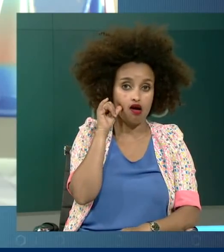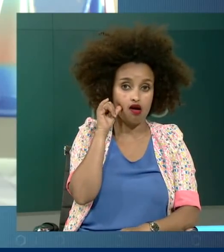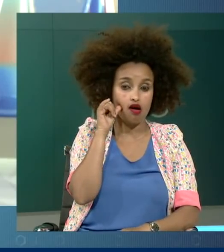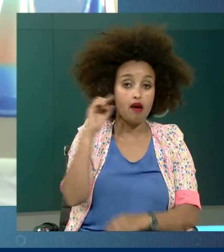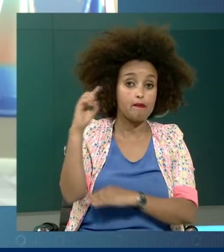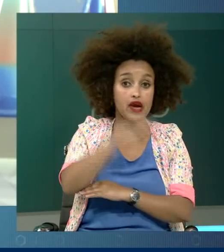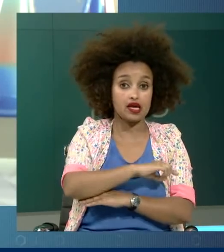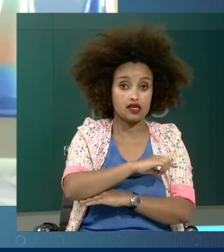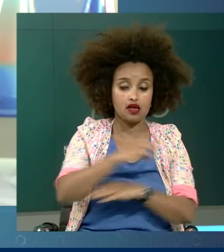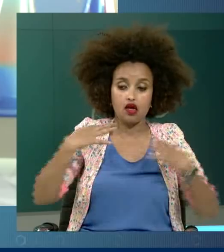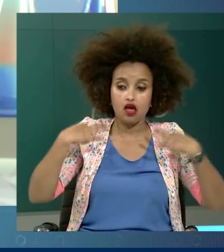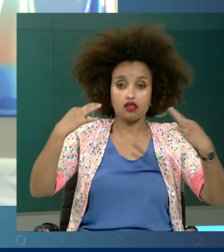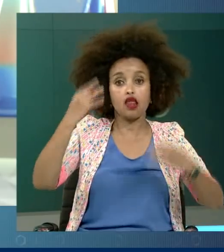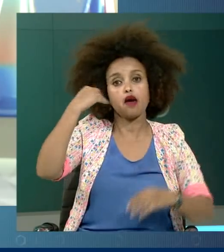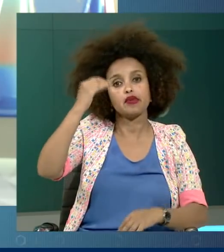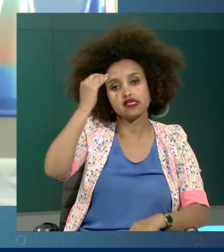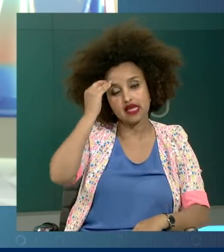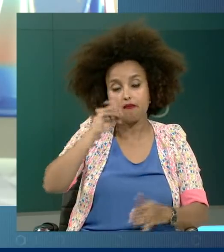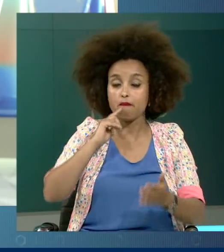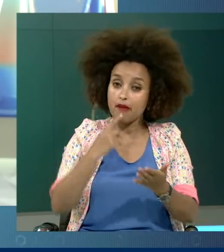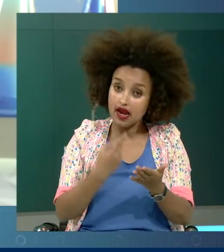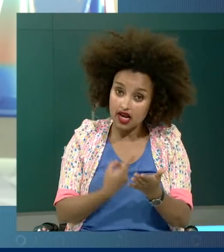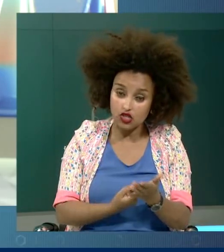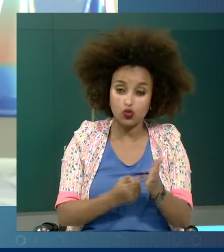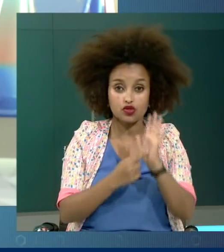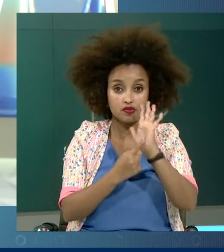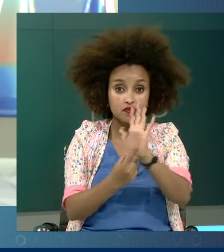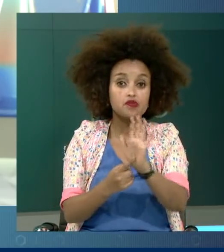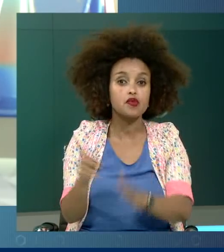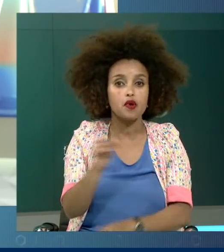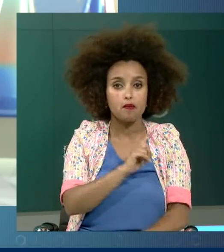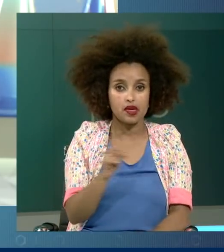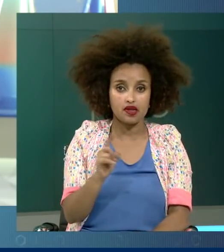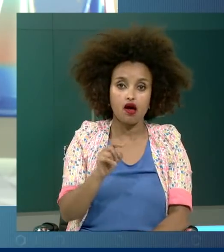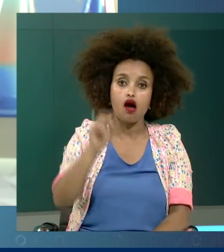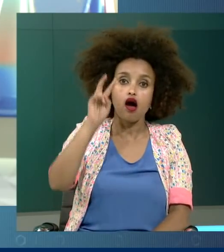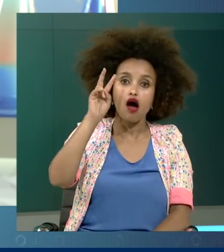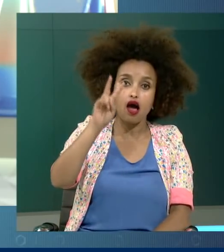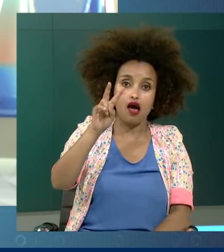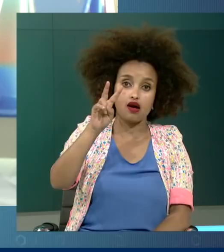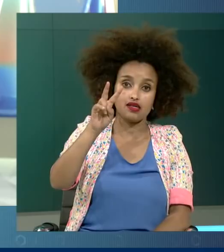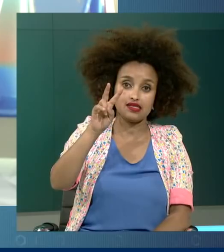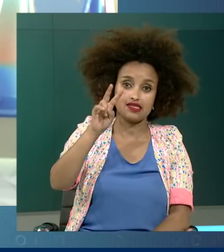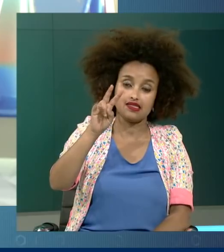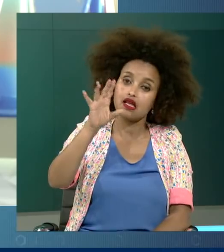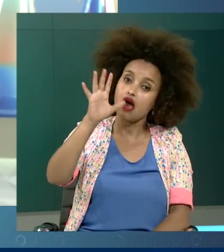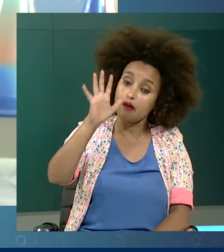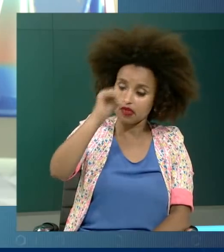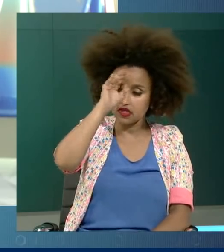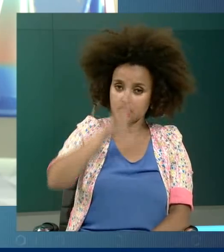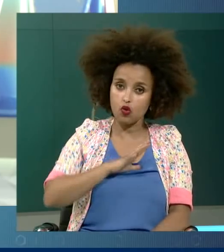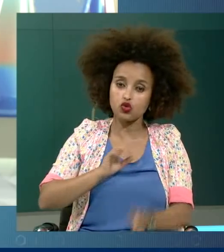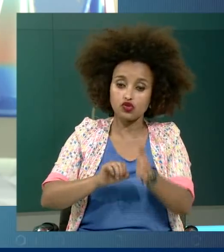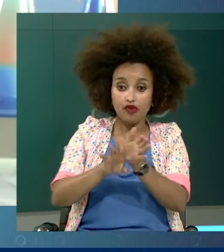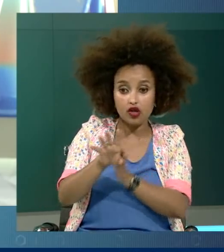በቀን የጤና ሚኒስቴር መረጃዎቹ እንዳሳዩት ሆነ ወደ 25 ሰዎች በቫይረሱ እንደተገኘባቸው